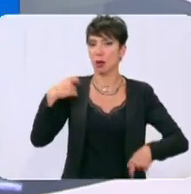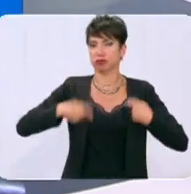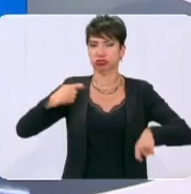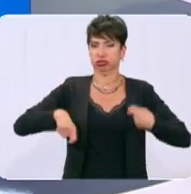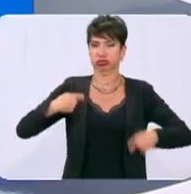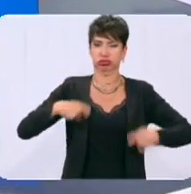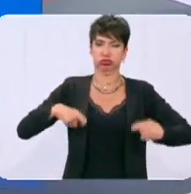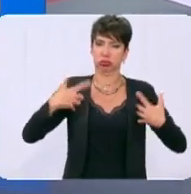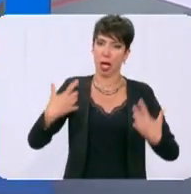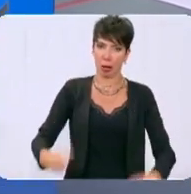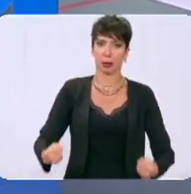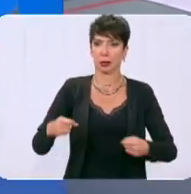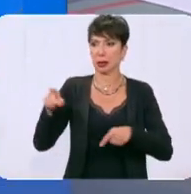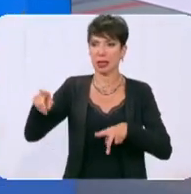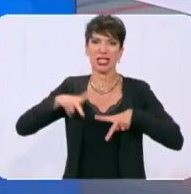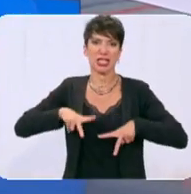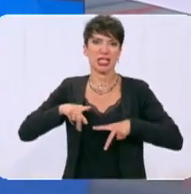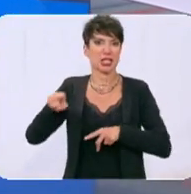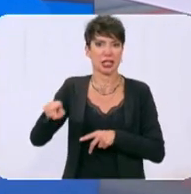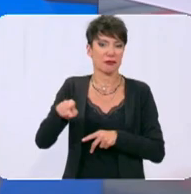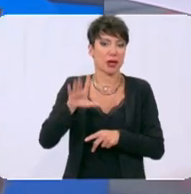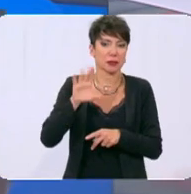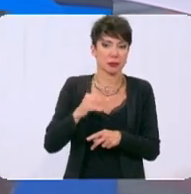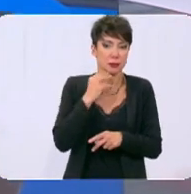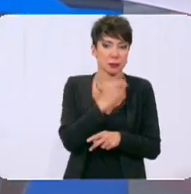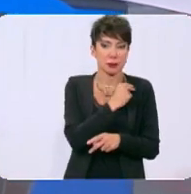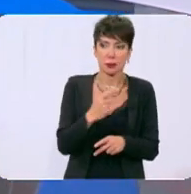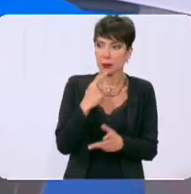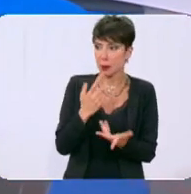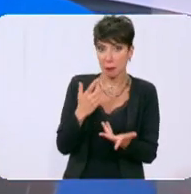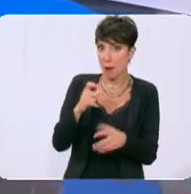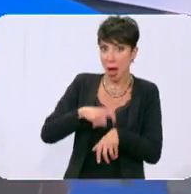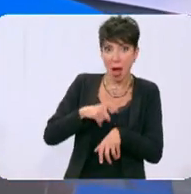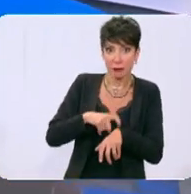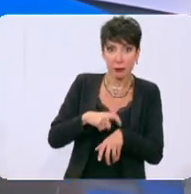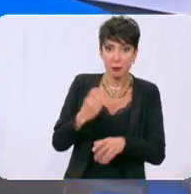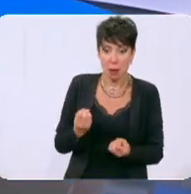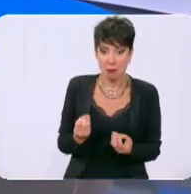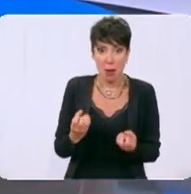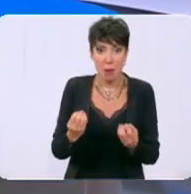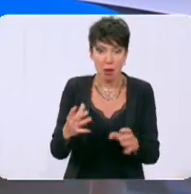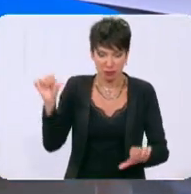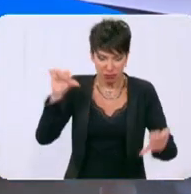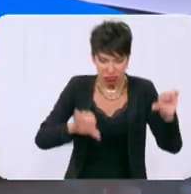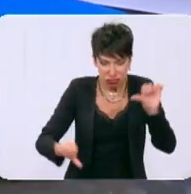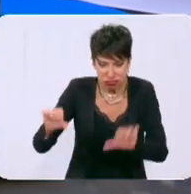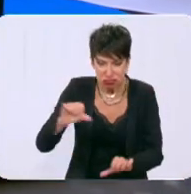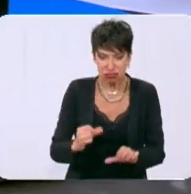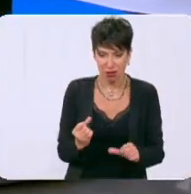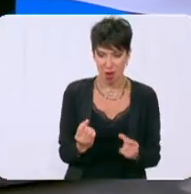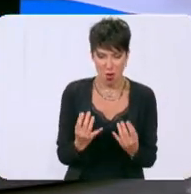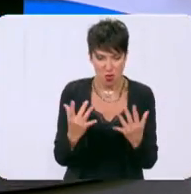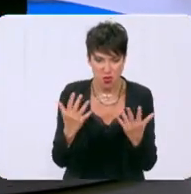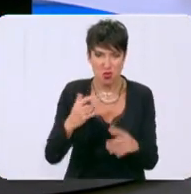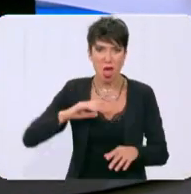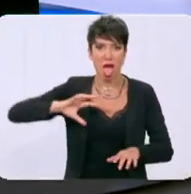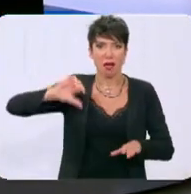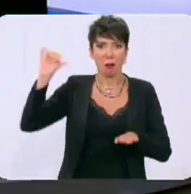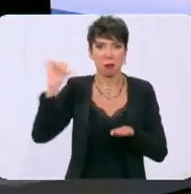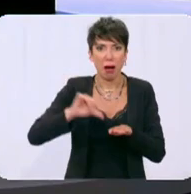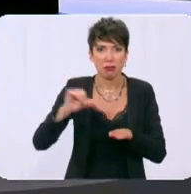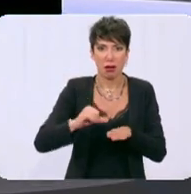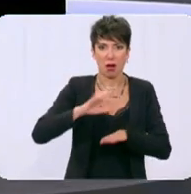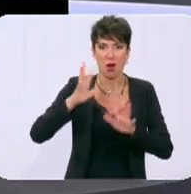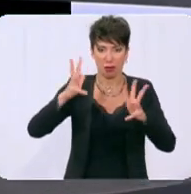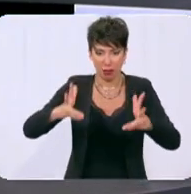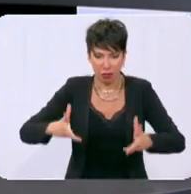την κυβέρνηση για το γεγονός ότι έχει αυξηθεί πάρα πολύ το κόστος παραγωγής, τα λιπάσματα, οι πρώτες ύλες, το πετρέλαιο, η ενέργεια. Είναι πολύ